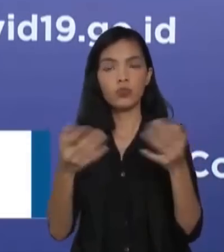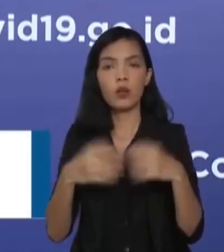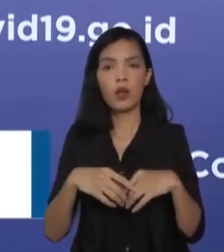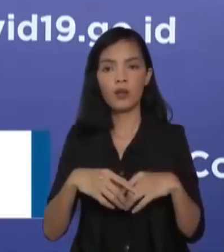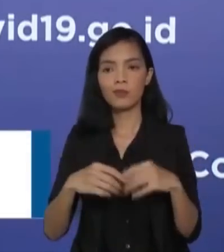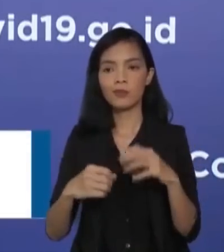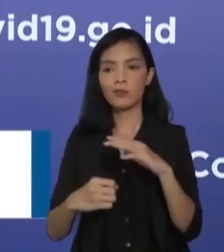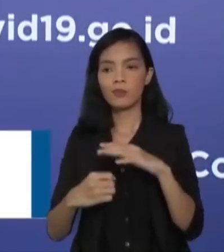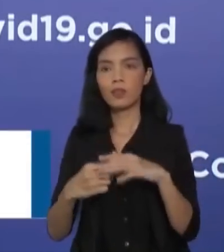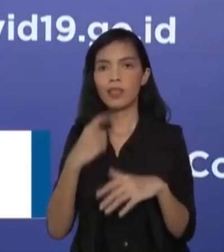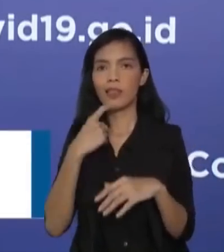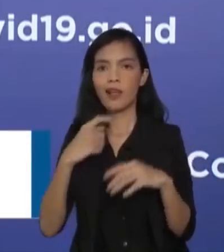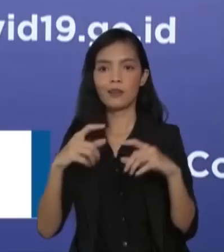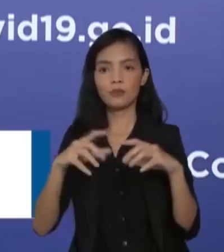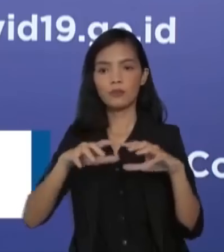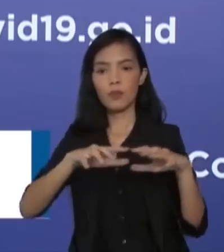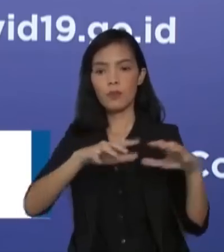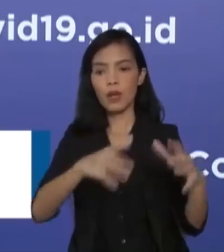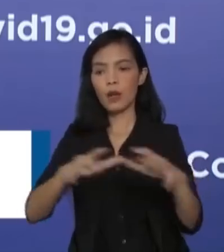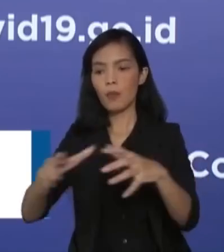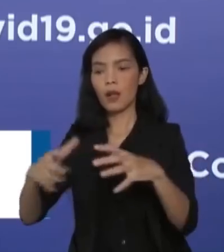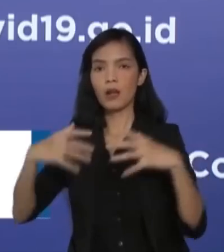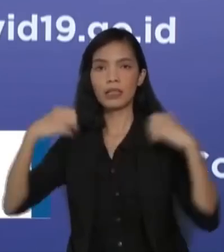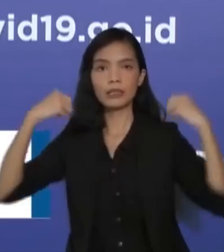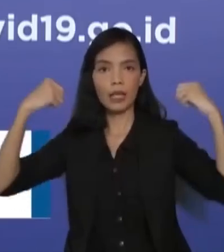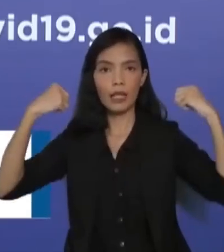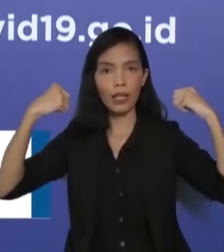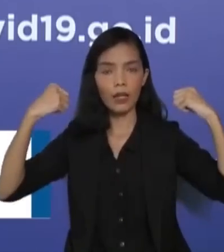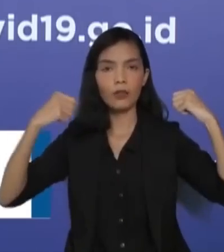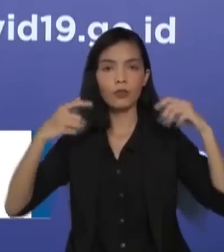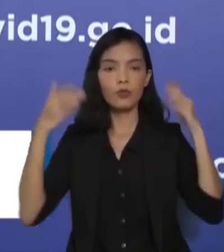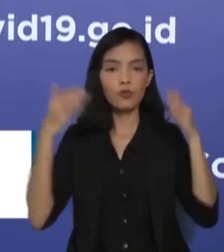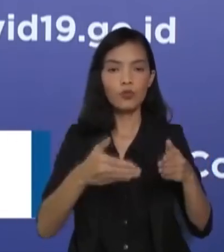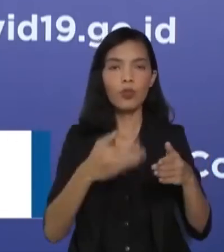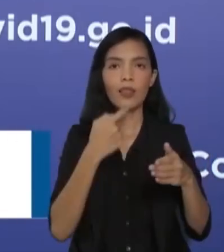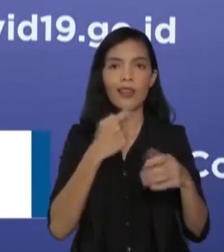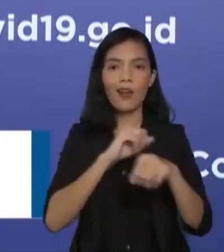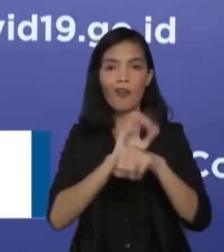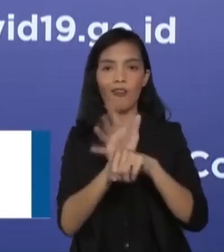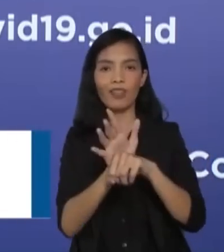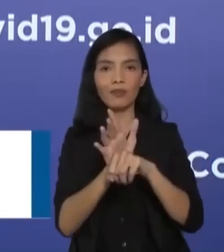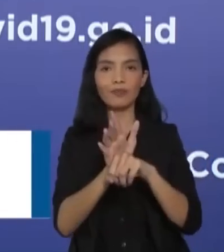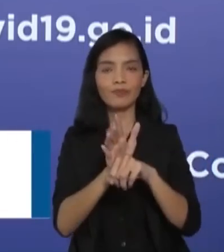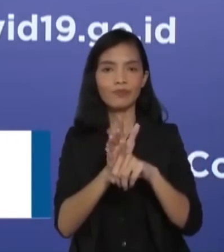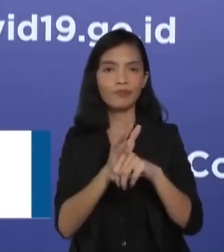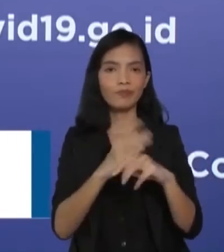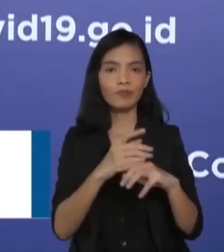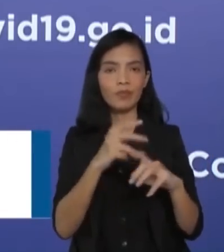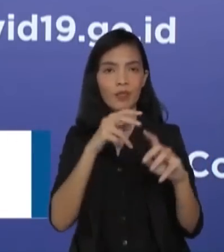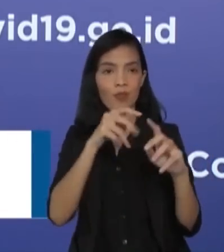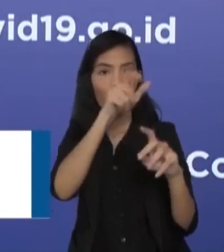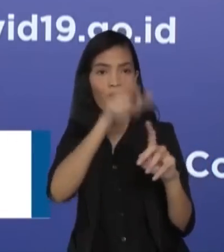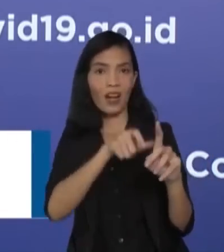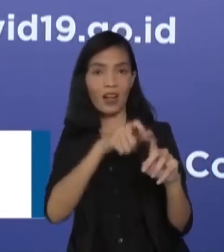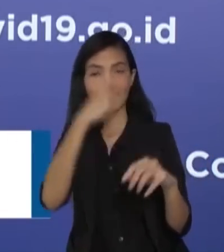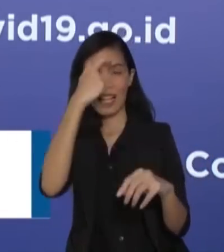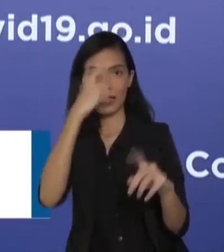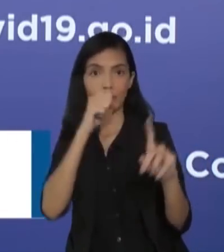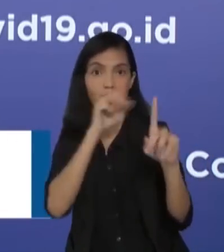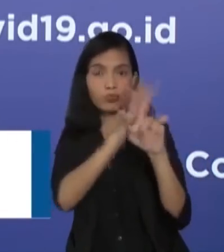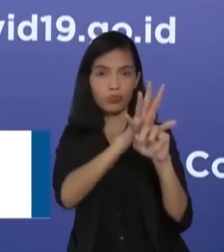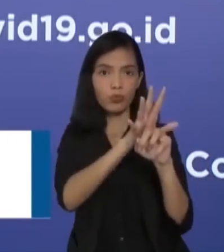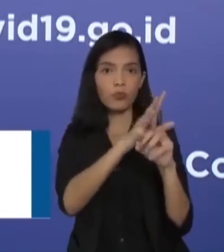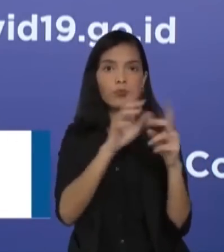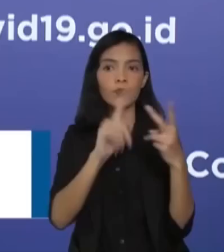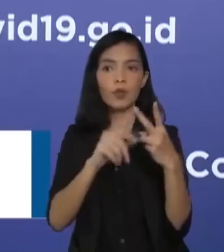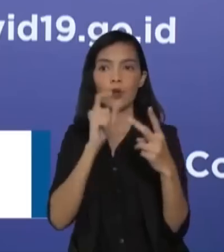baik yang terkait alat kesehatan, yang terutama dipakai untuk penanganan pasien dan juga untuk screening, dan